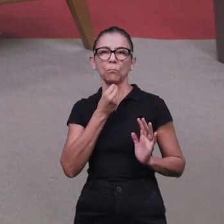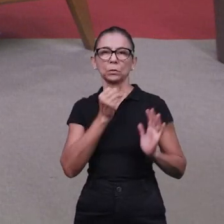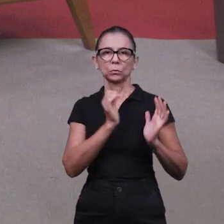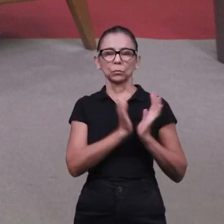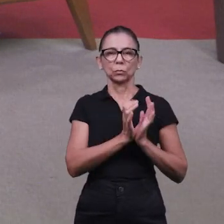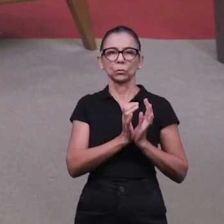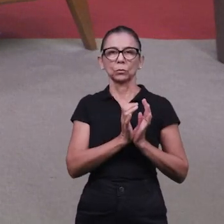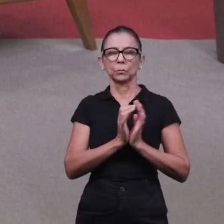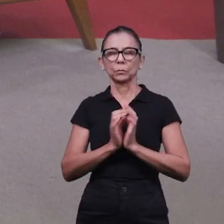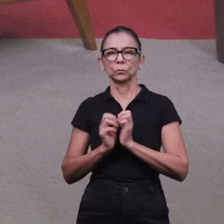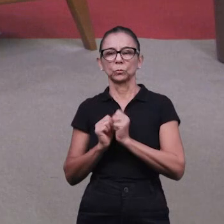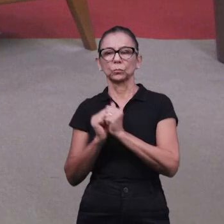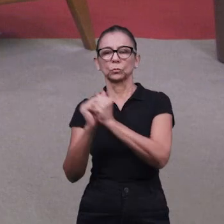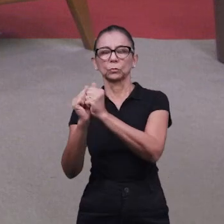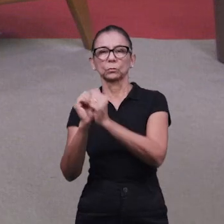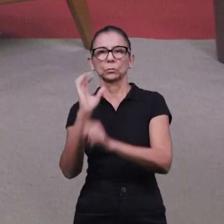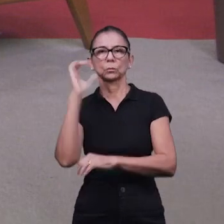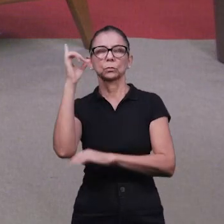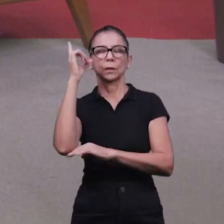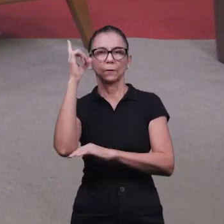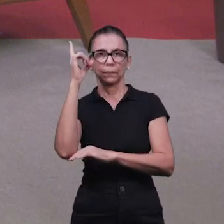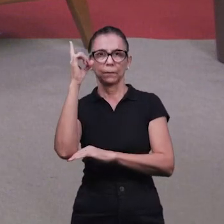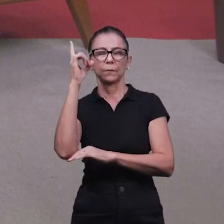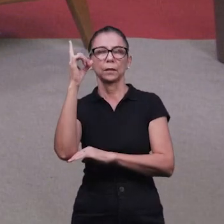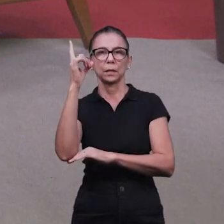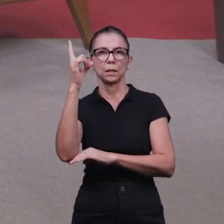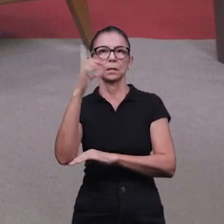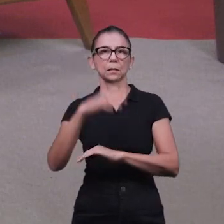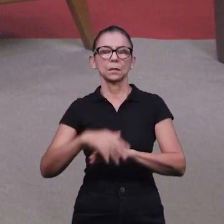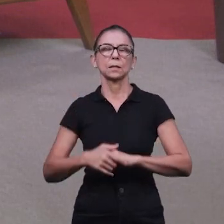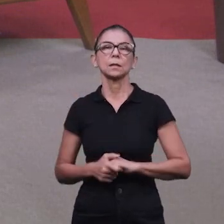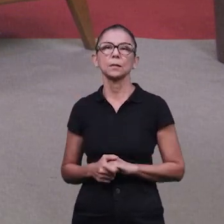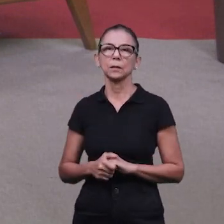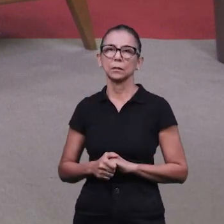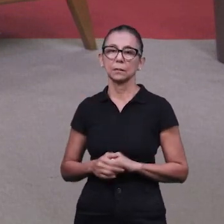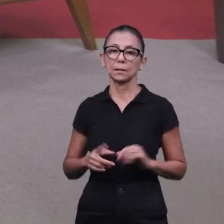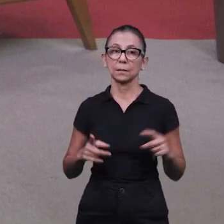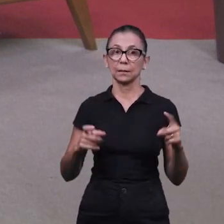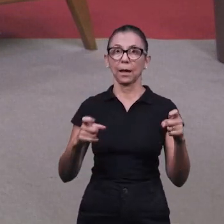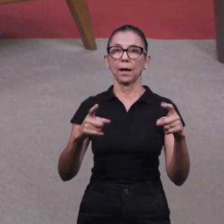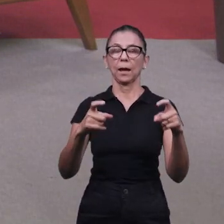étaient à côté de David et qui ont bataillé à côté de David,